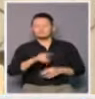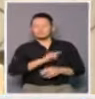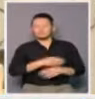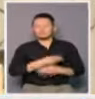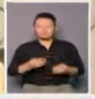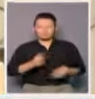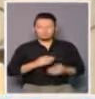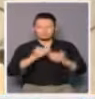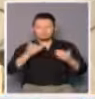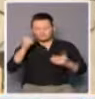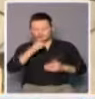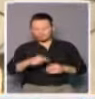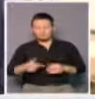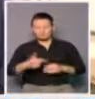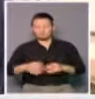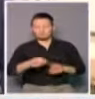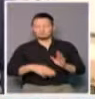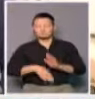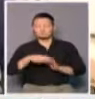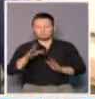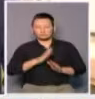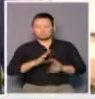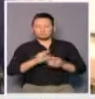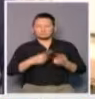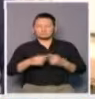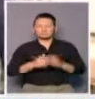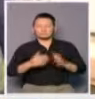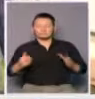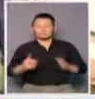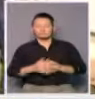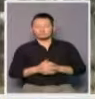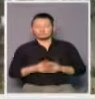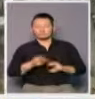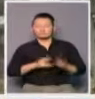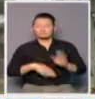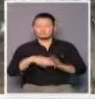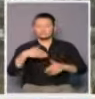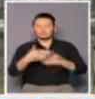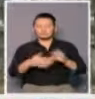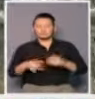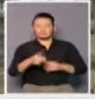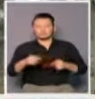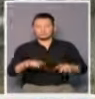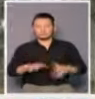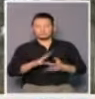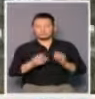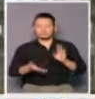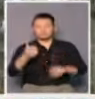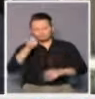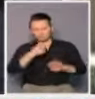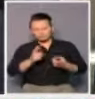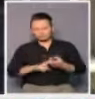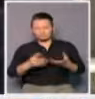В последние годы в Атырауской области увеличилась доля малого и среднего бизнеса. Развивается экономика региона. По итогам прошлого года в